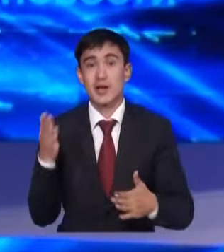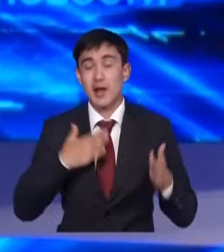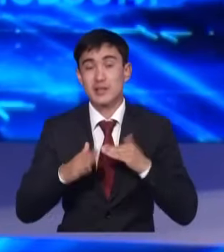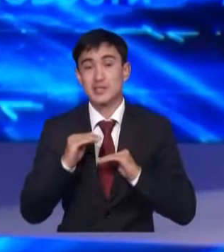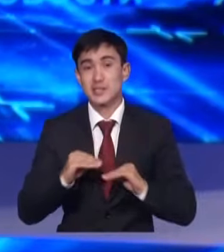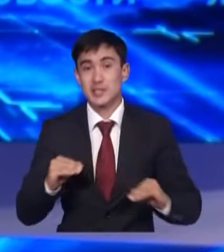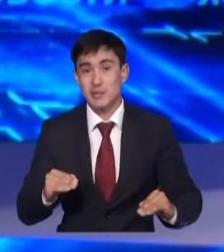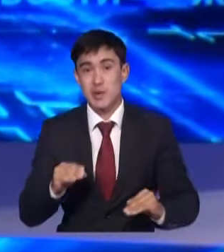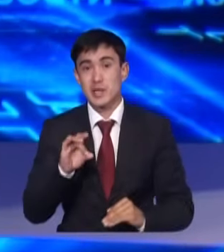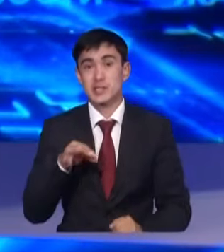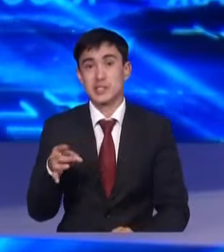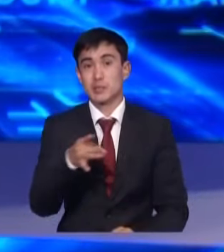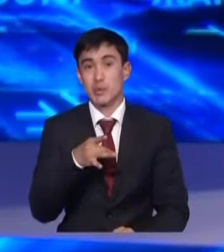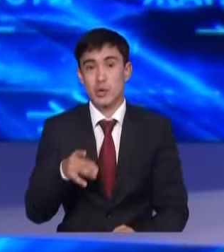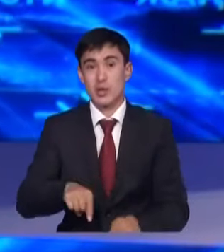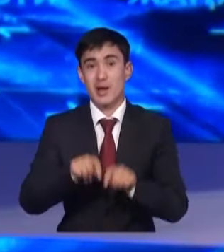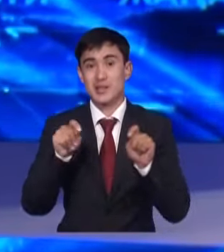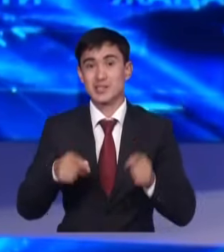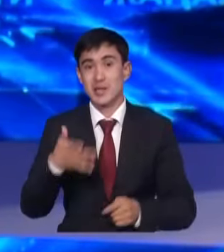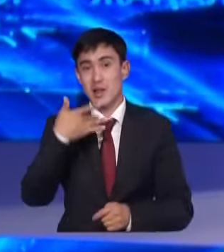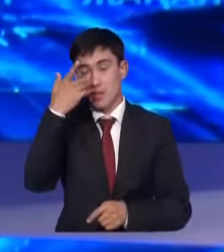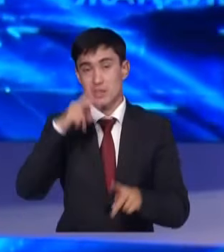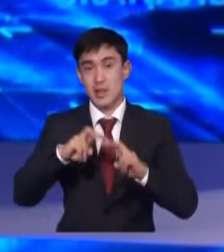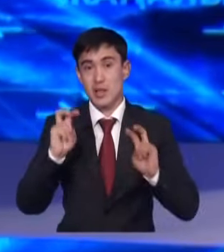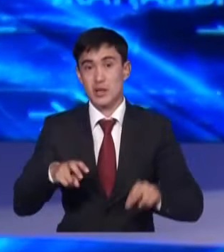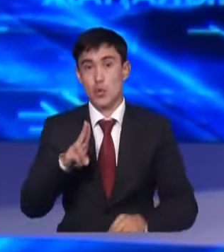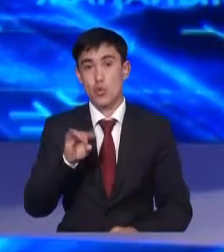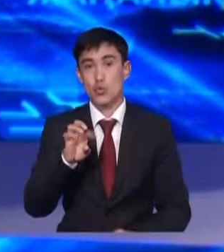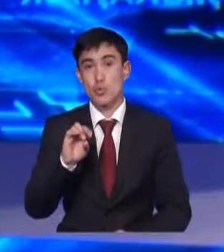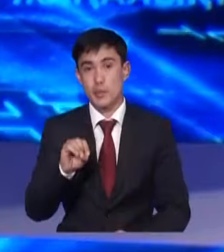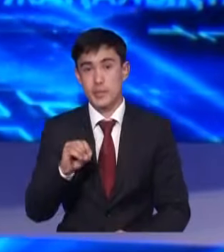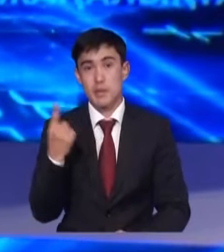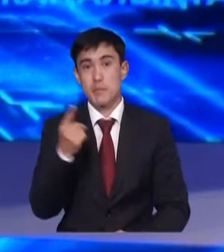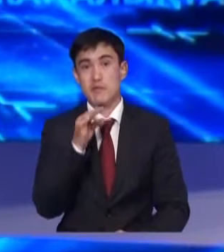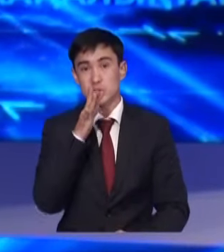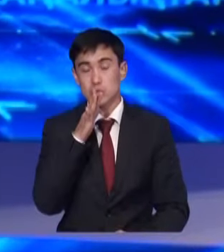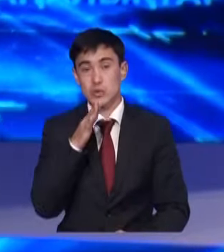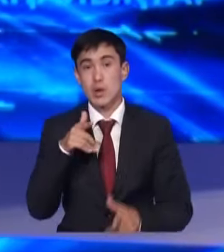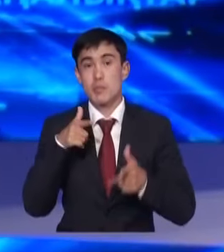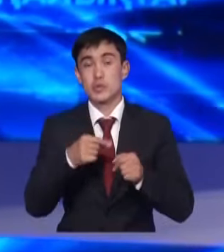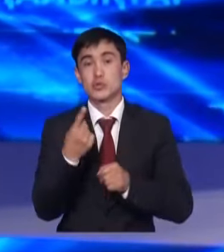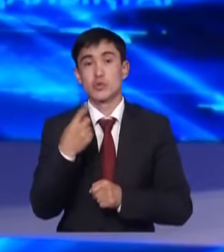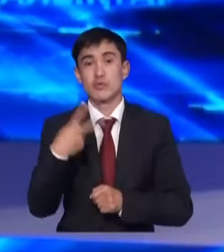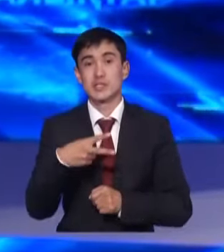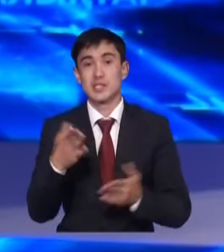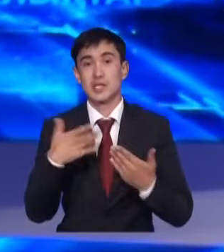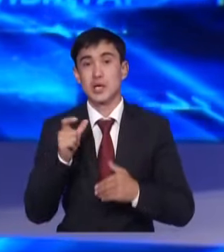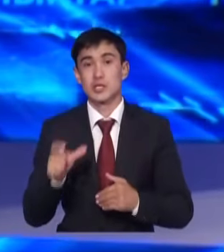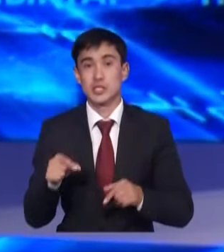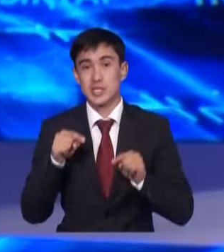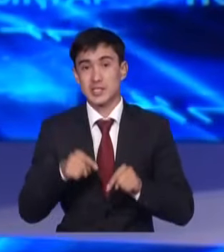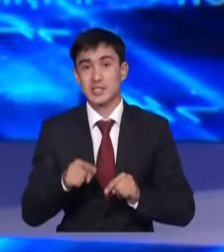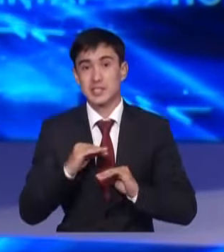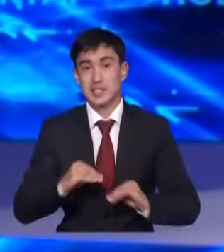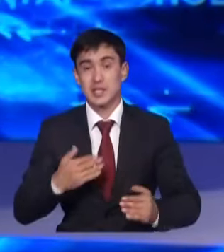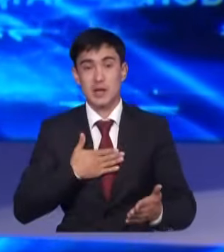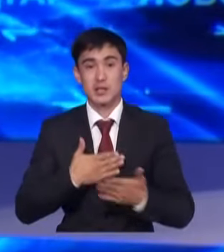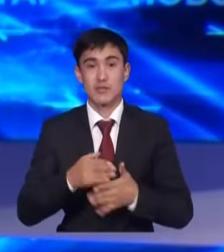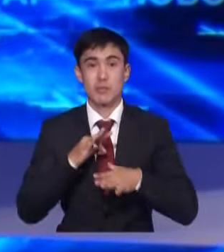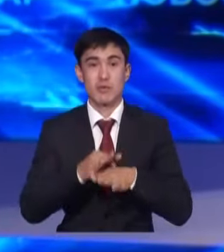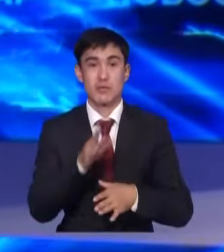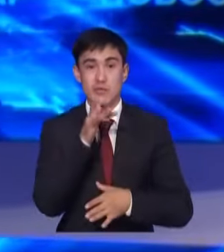радости детворы в Искельдинском районе открылся летний лагерь Куктубе. За первый сезон он принял 120 отдыхающих. Здесь ребята